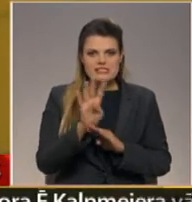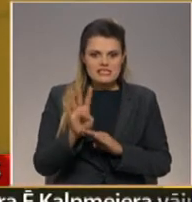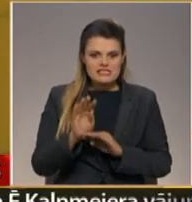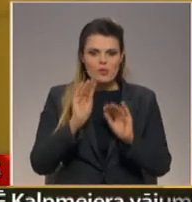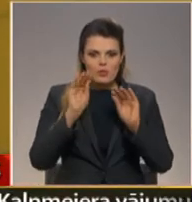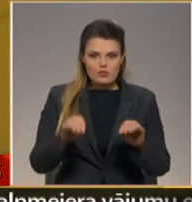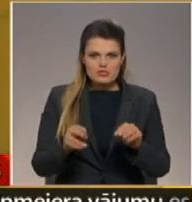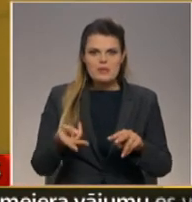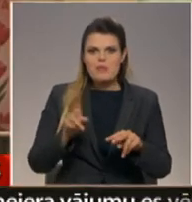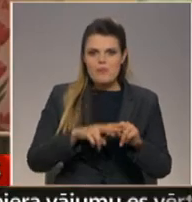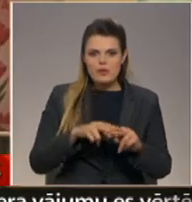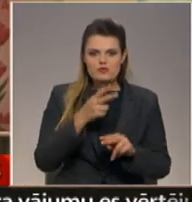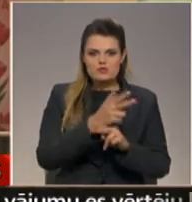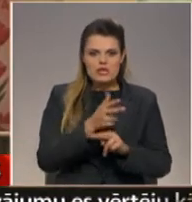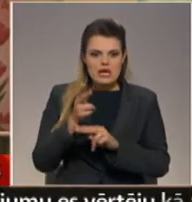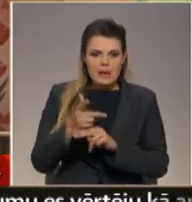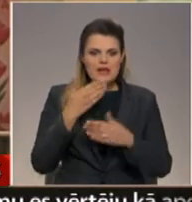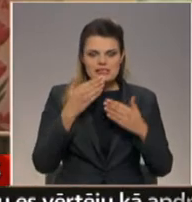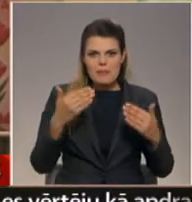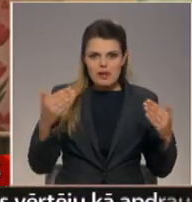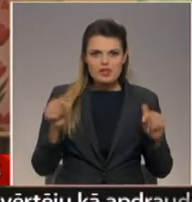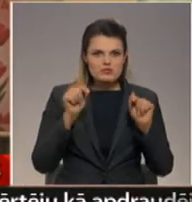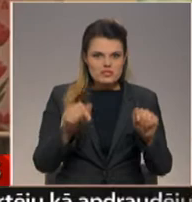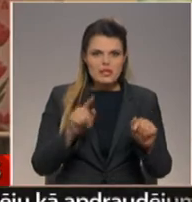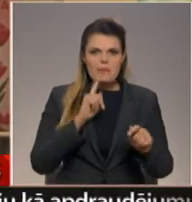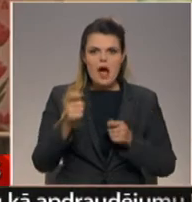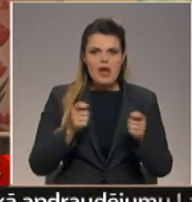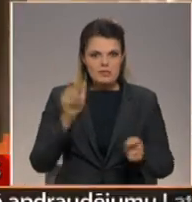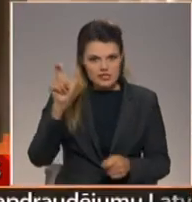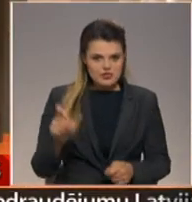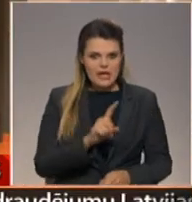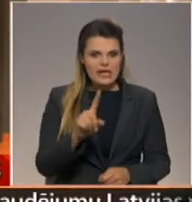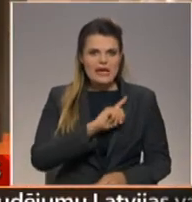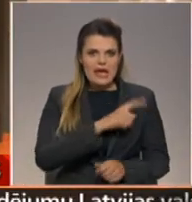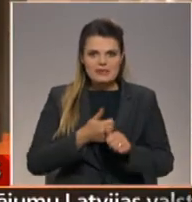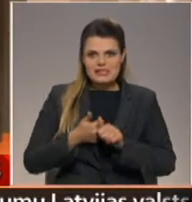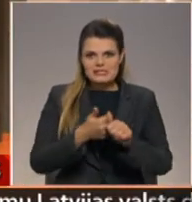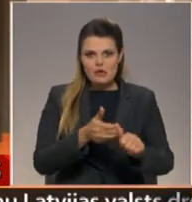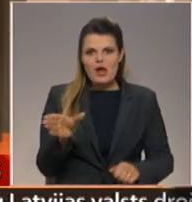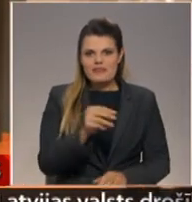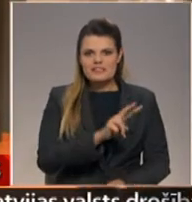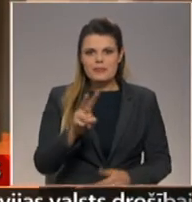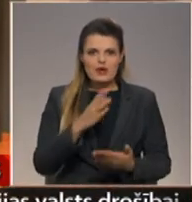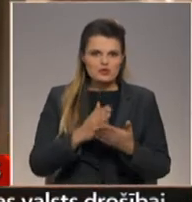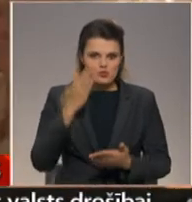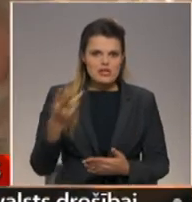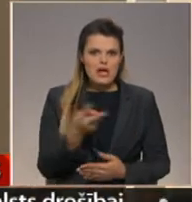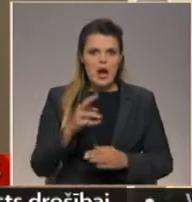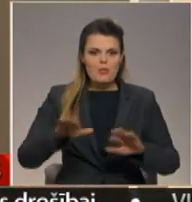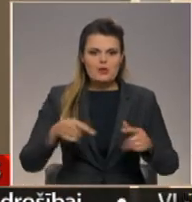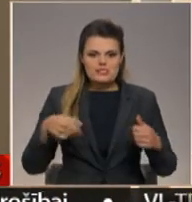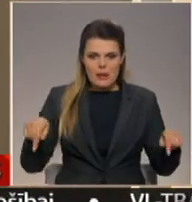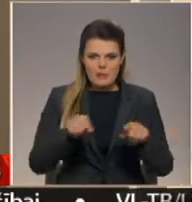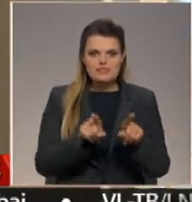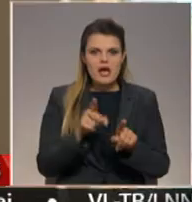tika uzstādītas papildus kameras. Pateicoties tam, administratoram ir iespēja sekot līdzi visam, kas notiek abos baseinos.